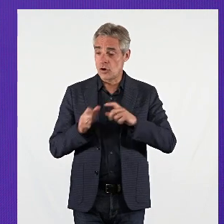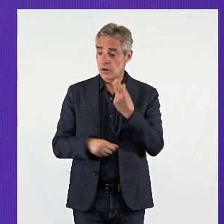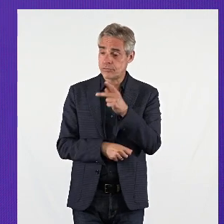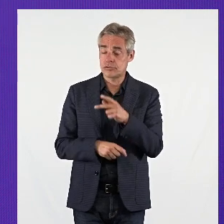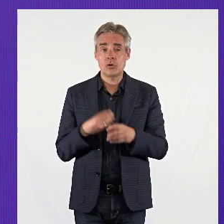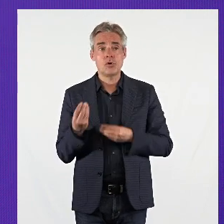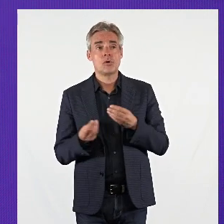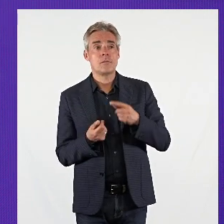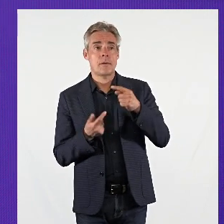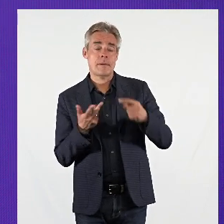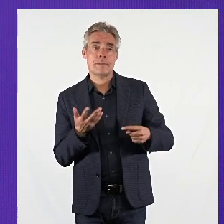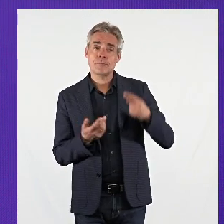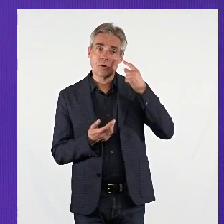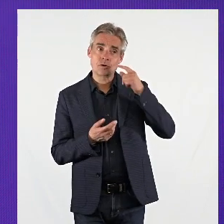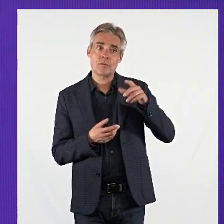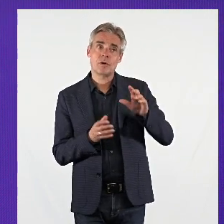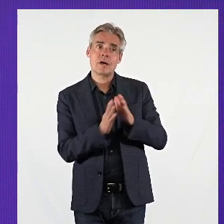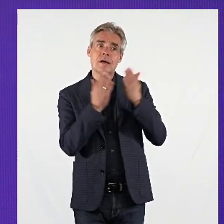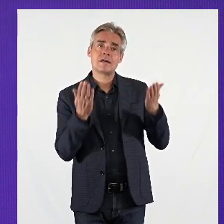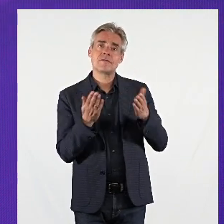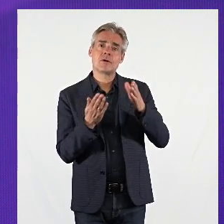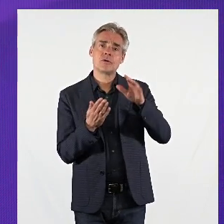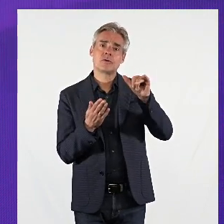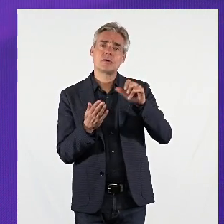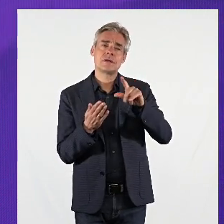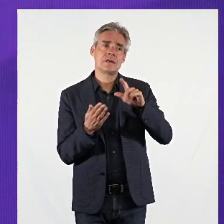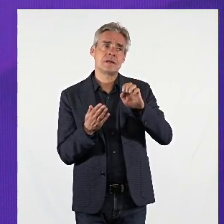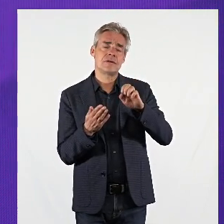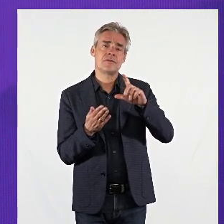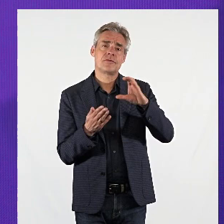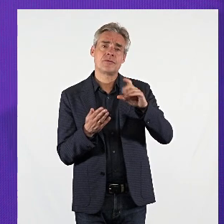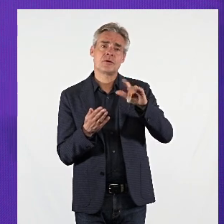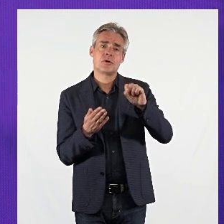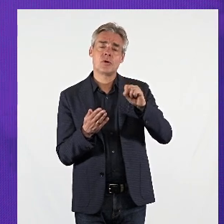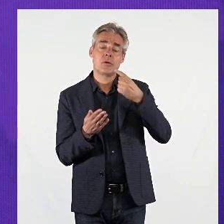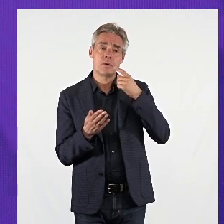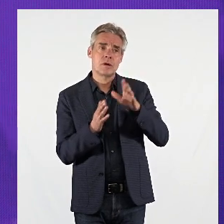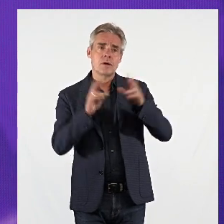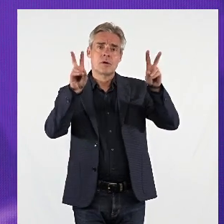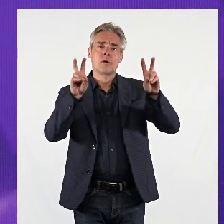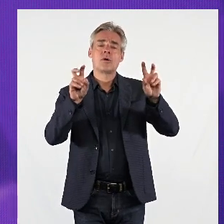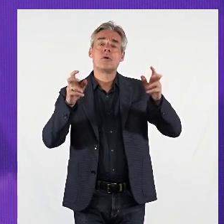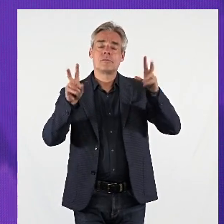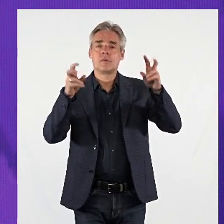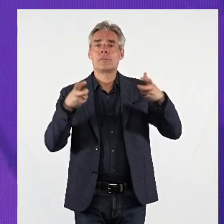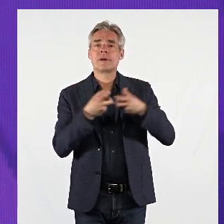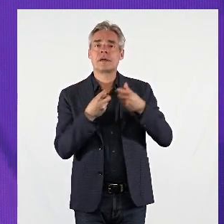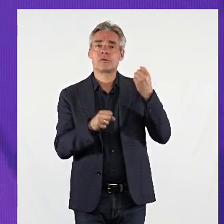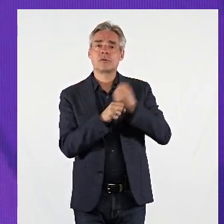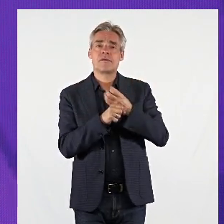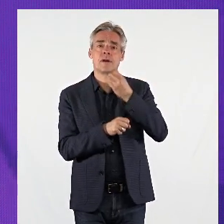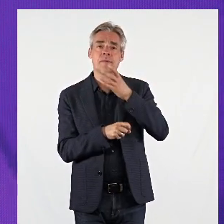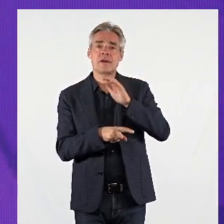Dominique Lhuillier, où je pense aussi à l'ouvrage d'Yves Clos, qui est un ouvrage très intéressant, Le prix du travail bien fait, qui consacre un chapitre entier aux